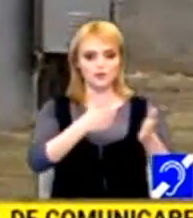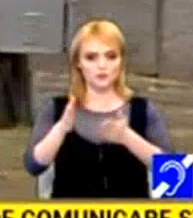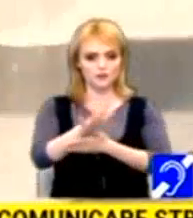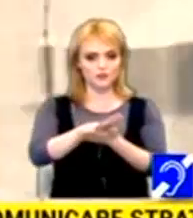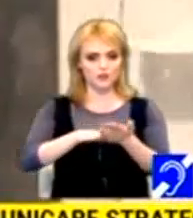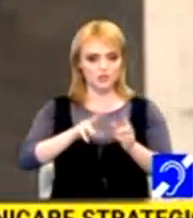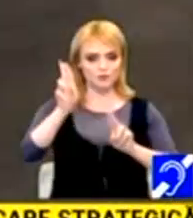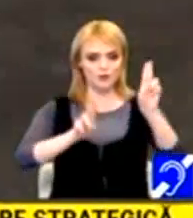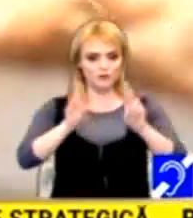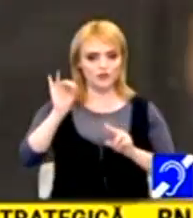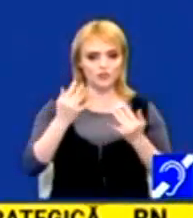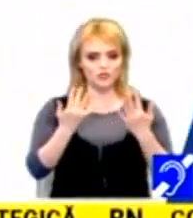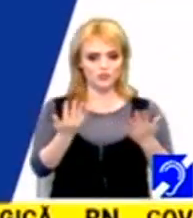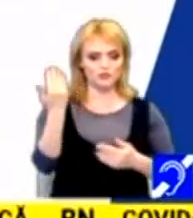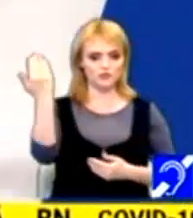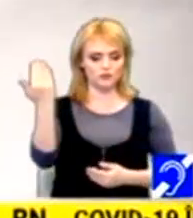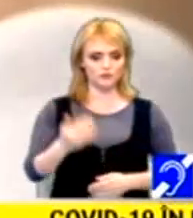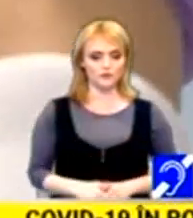preveni infecția cu noul coronavirus.